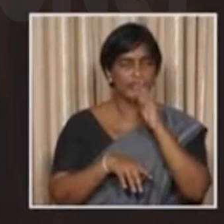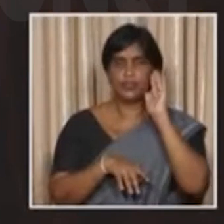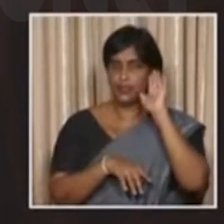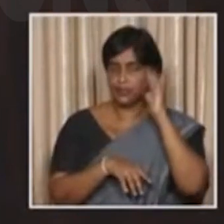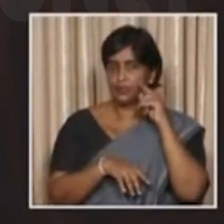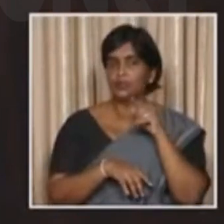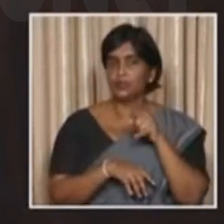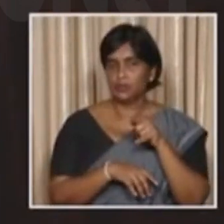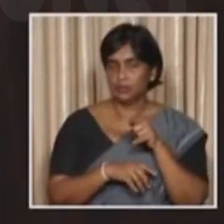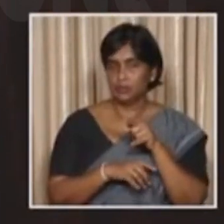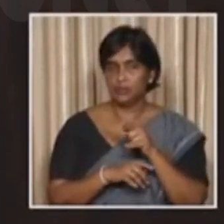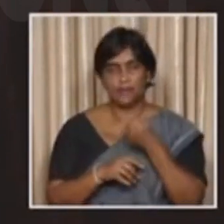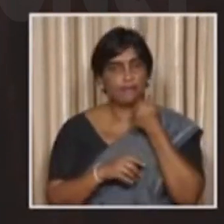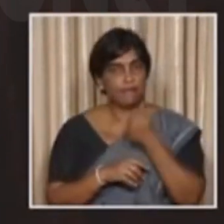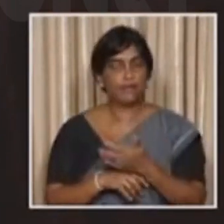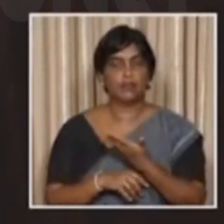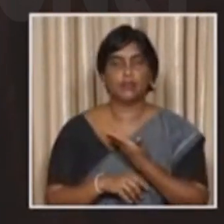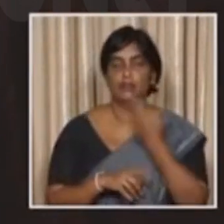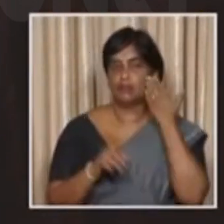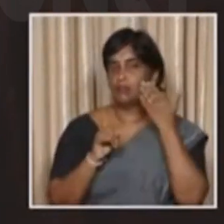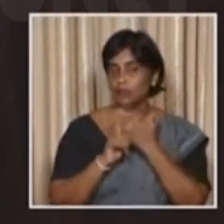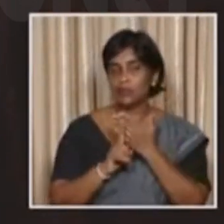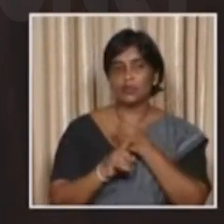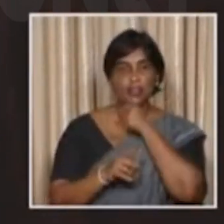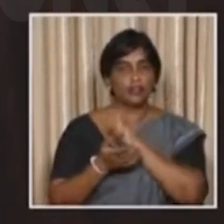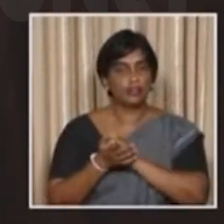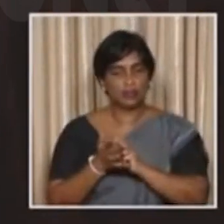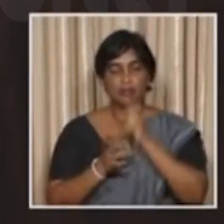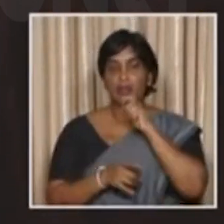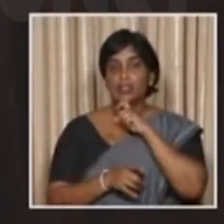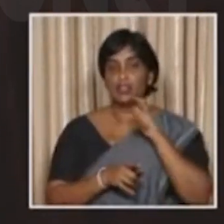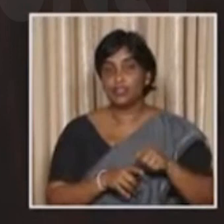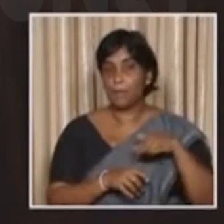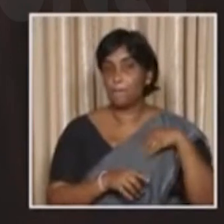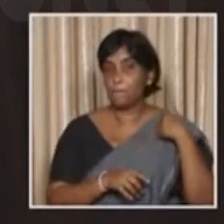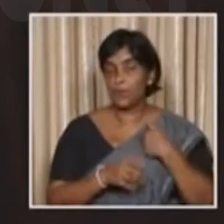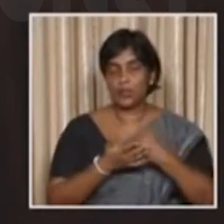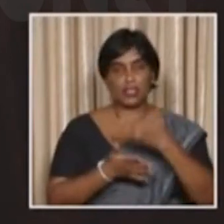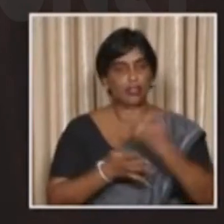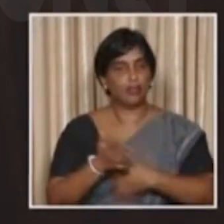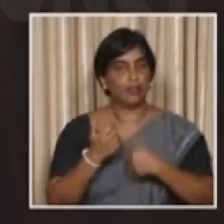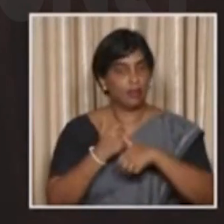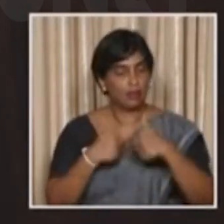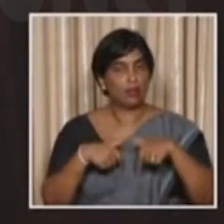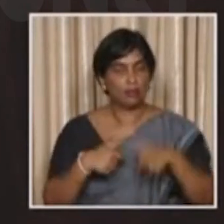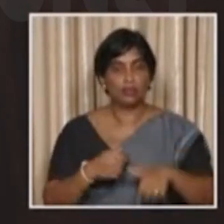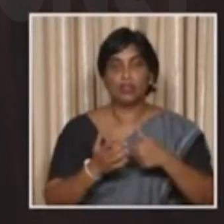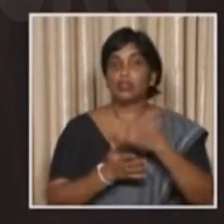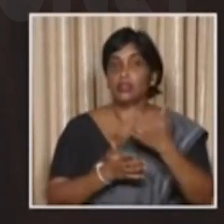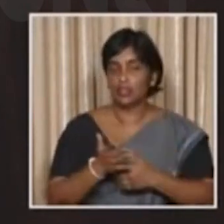සුවිශේෂී වැදගත් වංචාවක් පිළිබඳ විශ්‍රාමික විනිස්කරුවකගේ ප්‍රධානත්වයෙන් වාර්තාවක් සකස් කළ මේ වෙනකොට ඒ